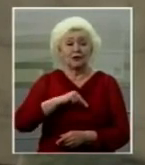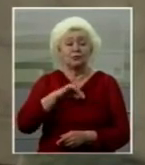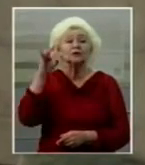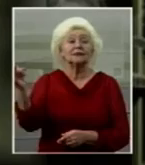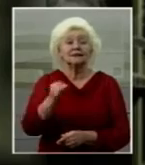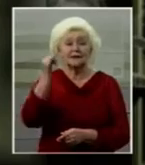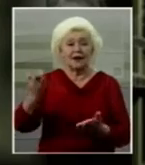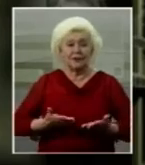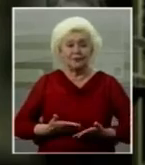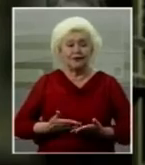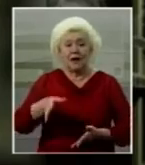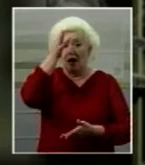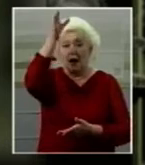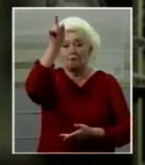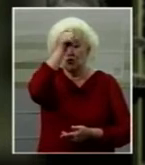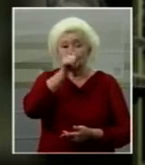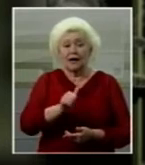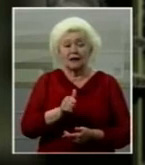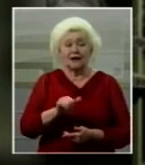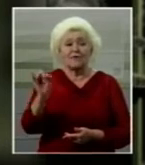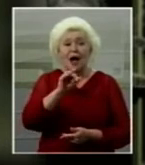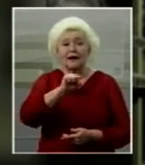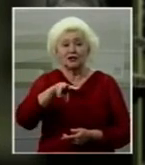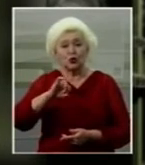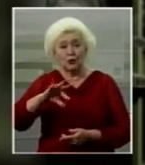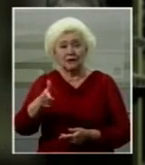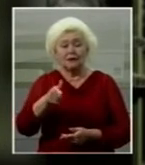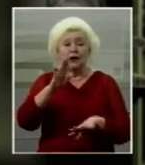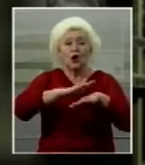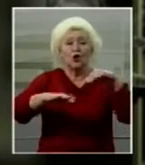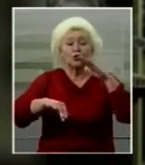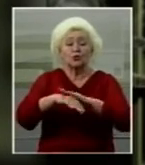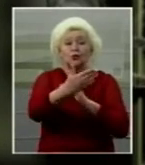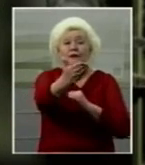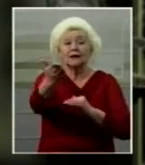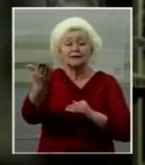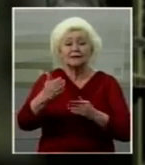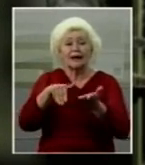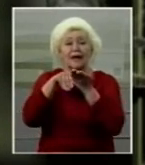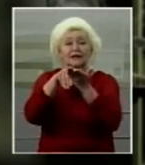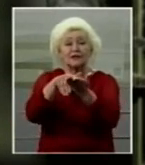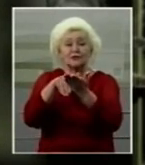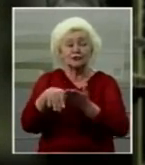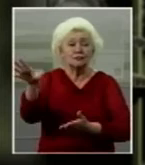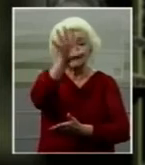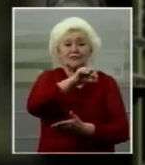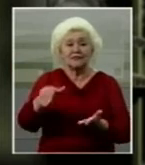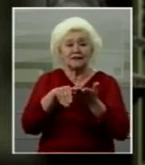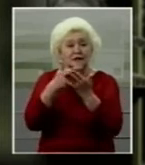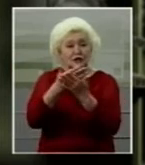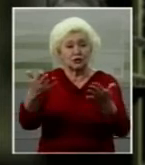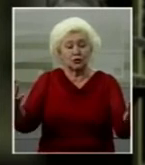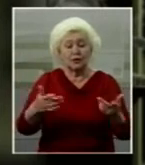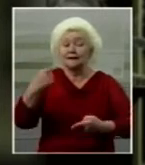цікаве життя. Мудрий грек, філософ Аристотель сказав: «Руки – це інструмент усіх інструментів.